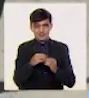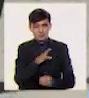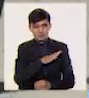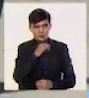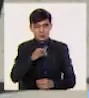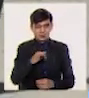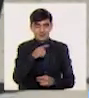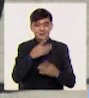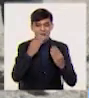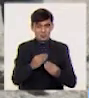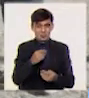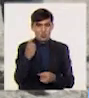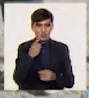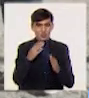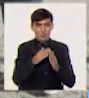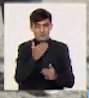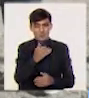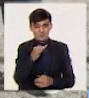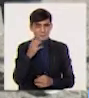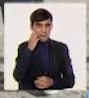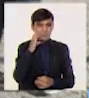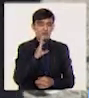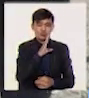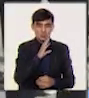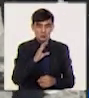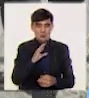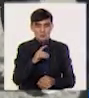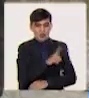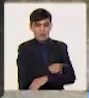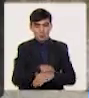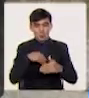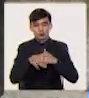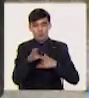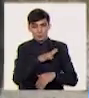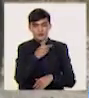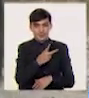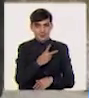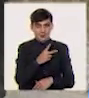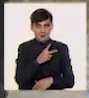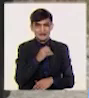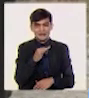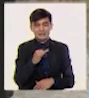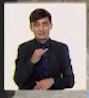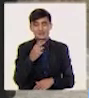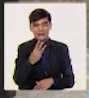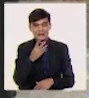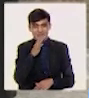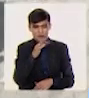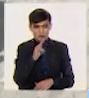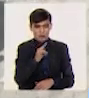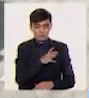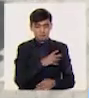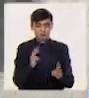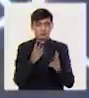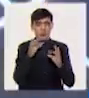болған. Бұл кезде үйесі жұмысқа хал аяғы ауыр келіншегі емханаға кетіпті. Әзірге екі және үш жасар балалардың өмірін қиған өрттің